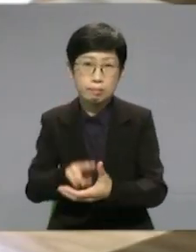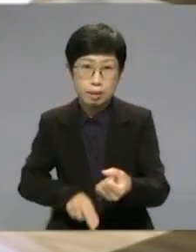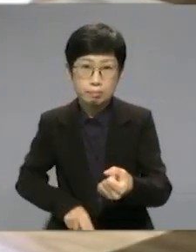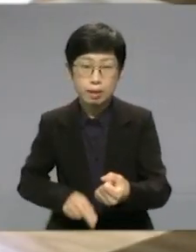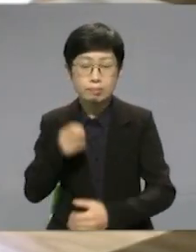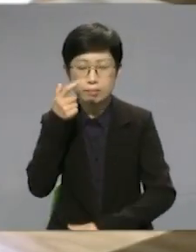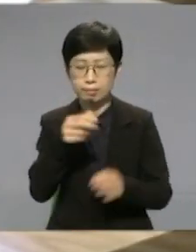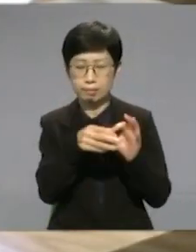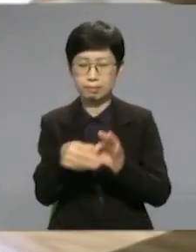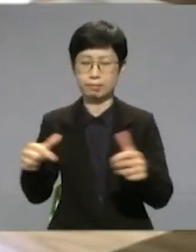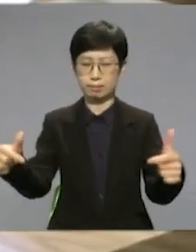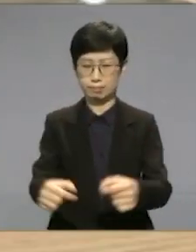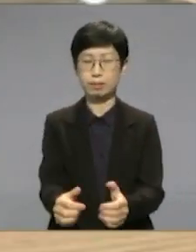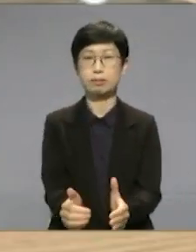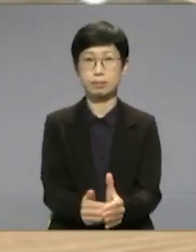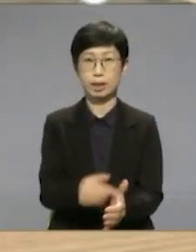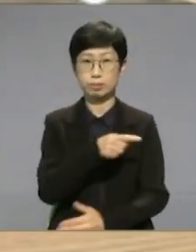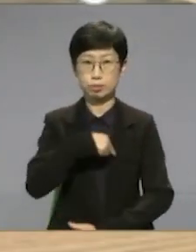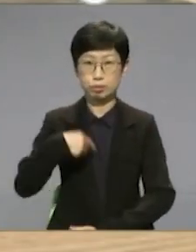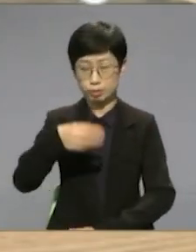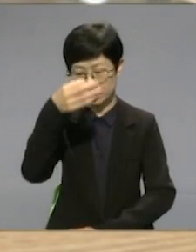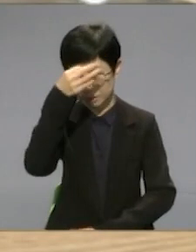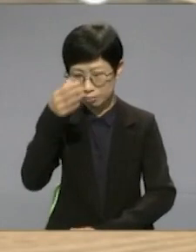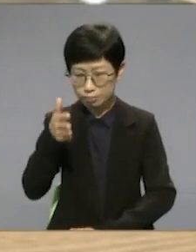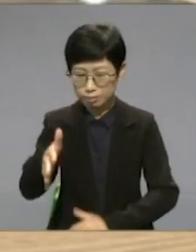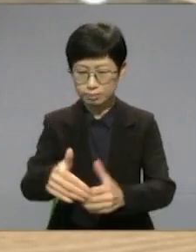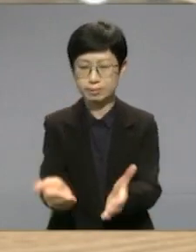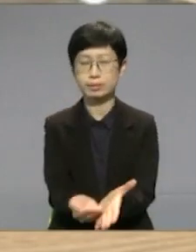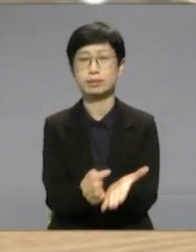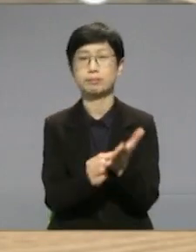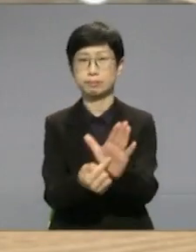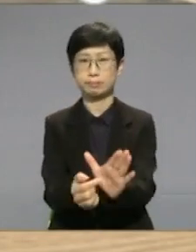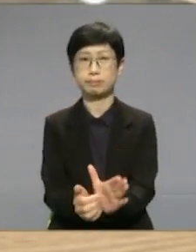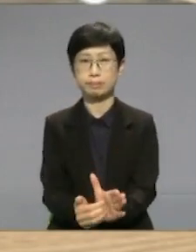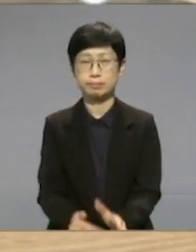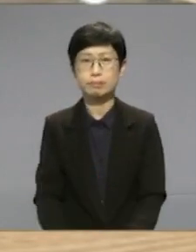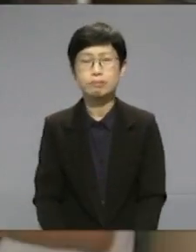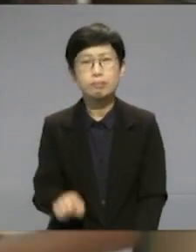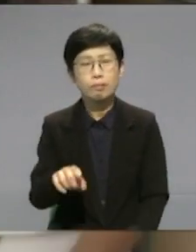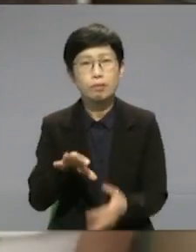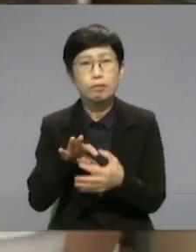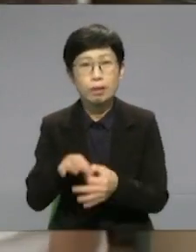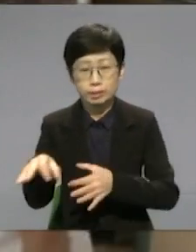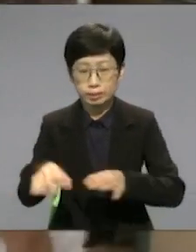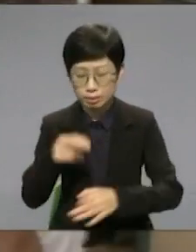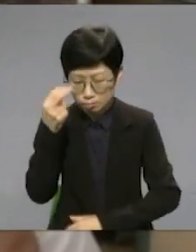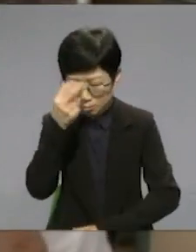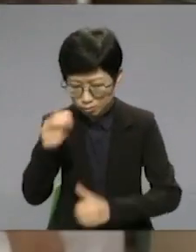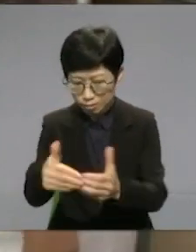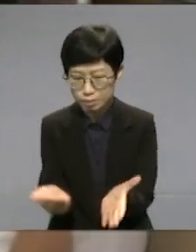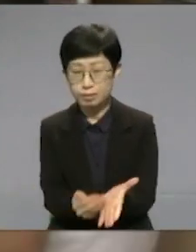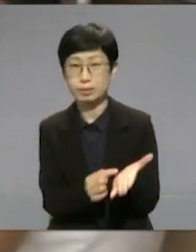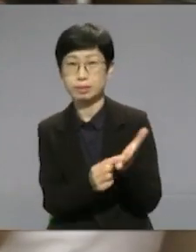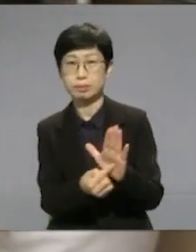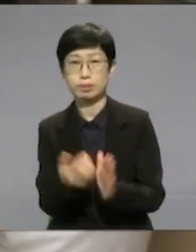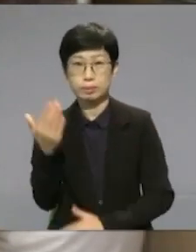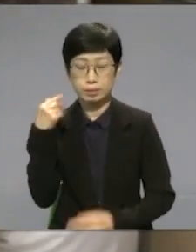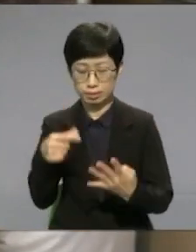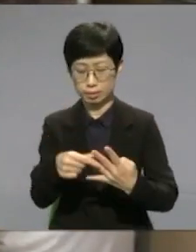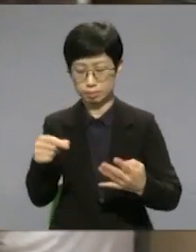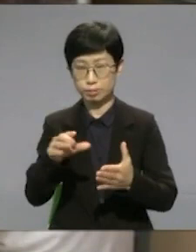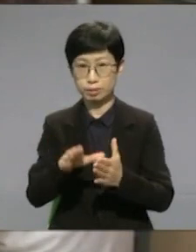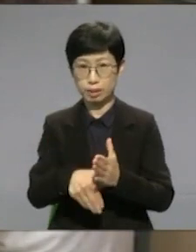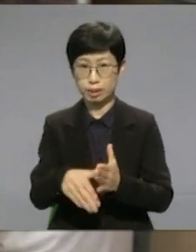분기 연속 감소했다고 중국 기술 전문 매체가 전했습니다. 이와 관련해 시장 조사 업체는 지난 3분기